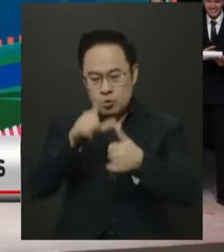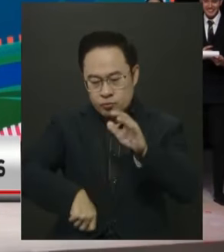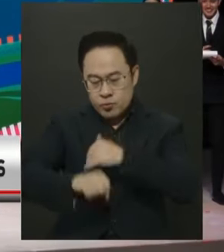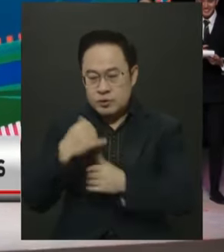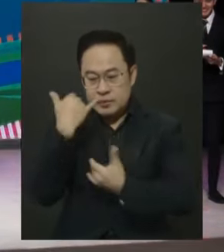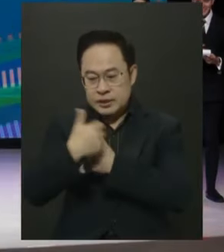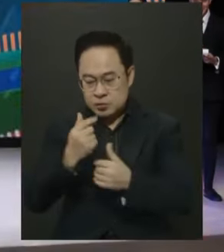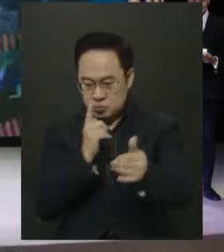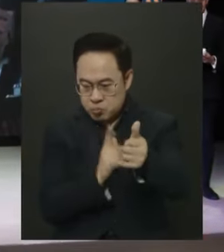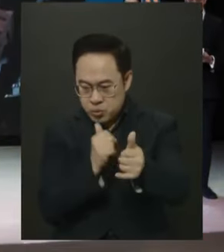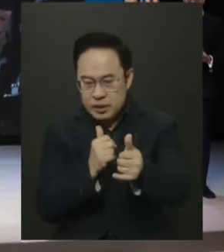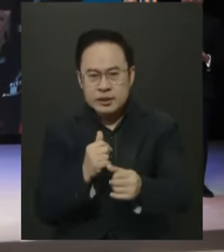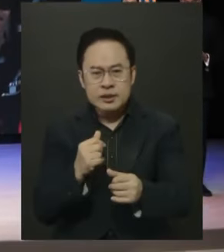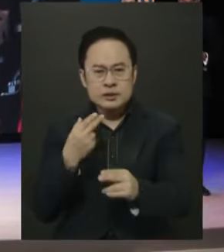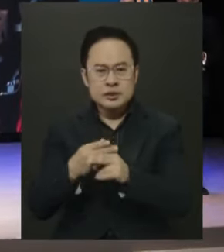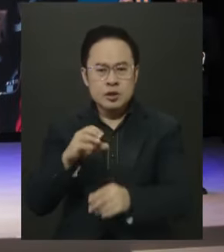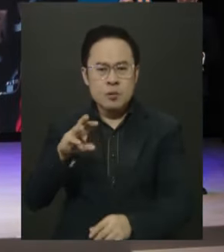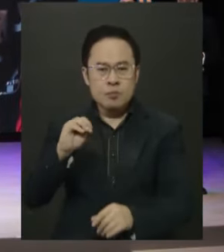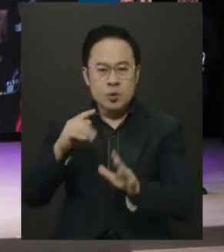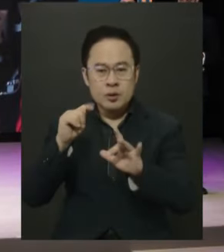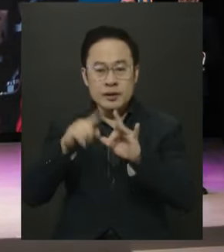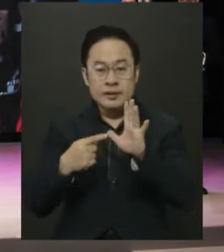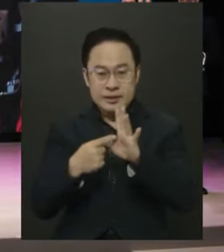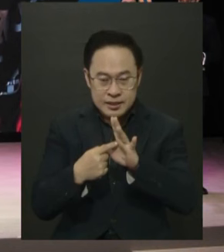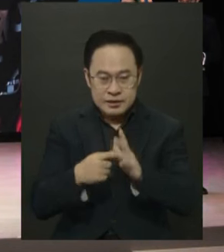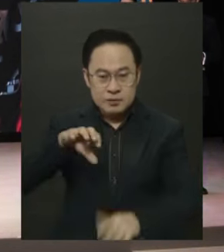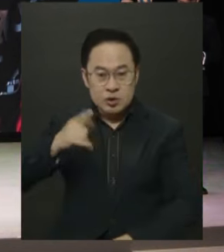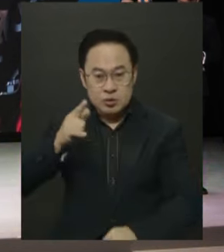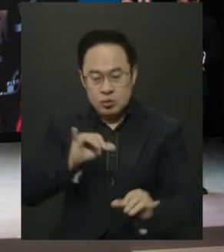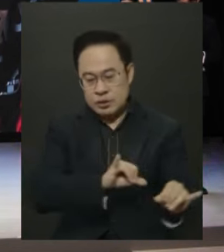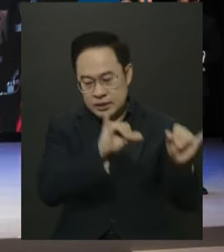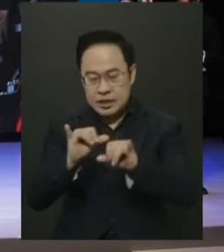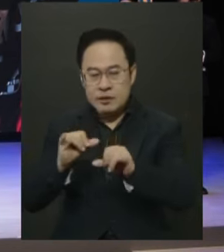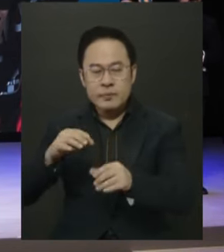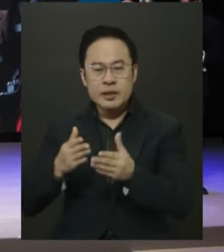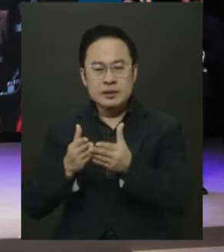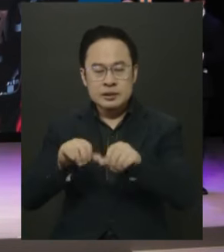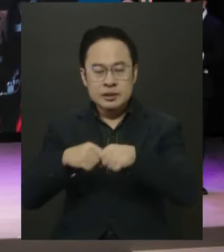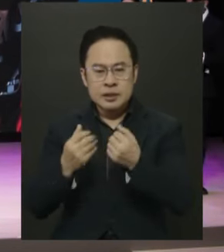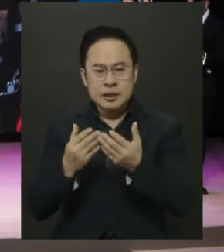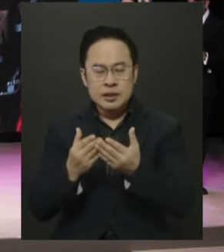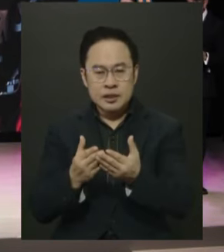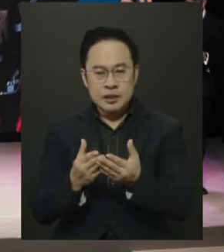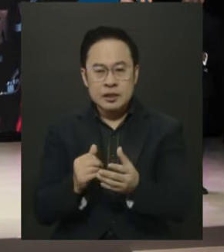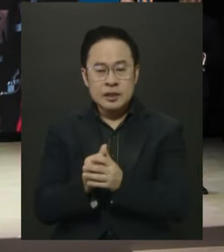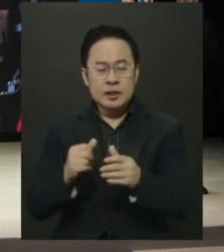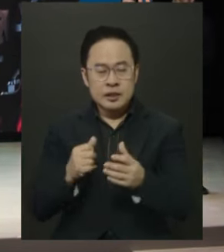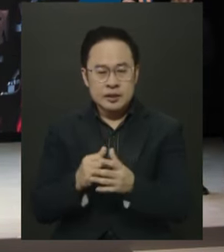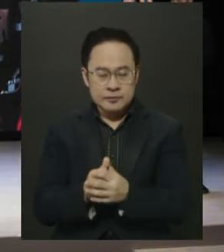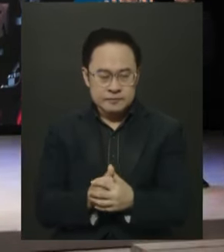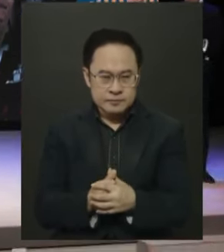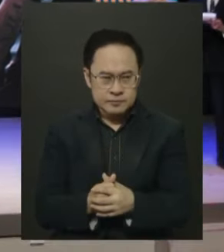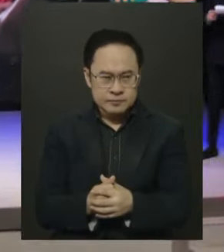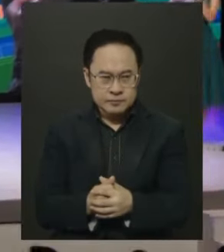นะครับแม่ก็ยายไปท่าเหือนะ แต่วาผลงานก็แ่ตั้งแต่กับ BU แล้วด้วยนะครับสำหรบ Villain Motor คร